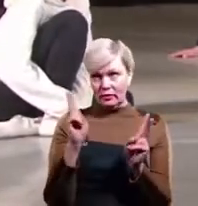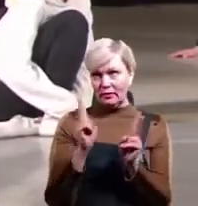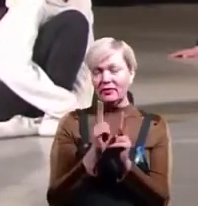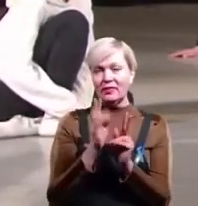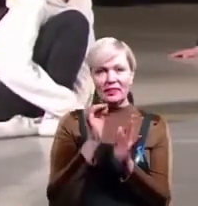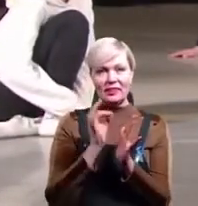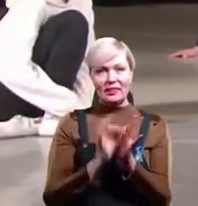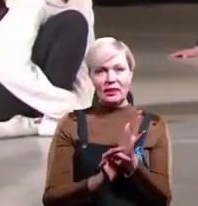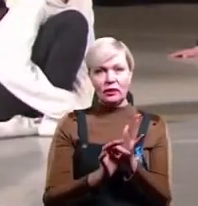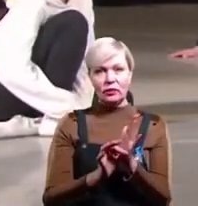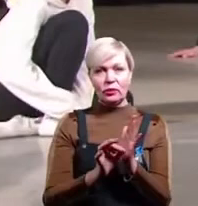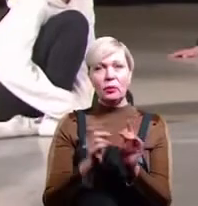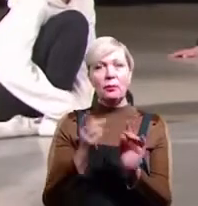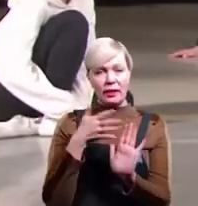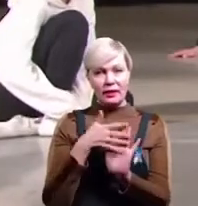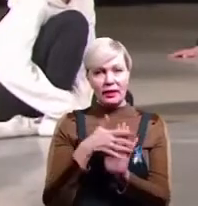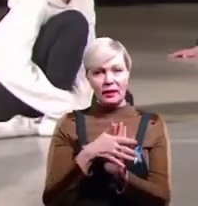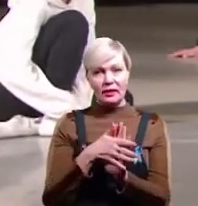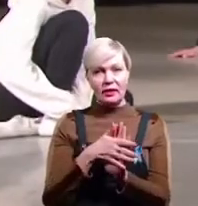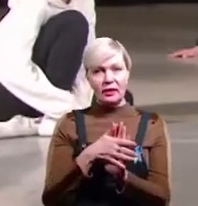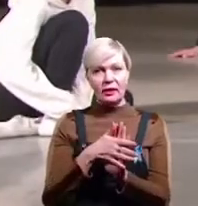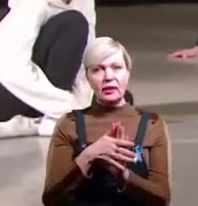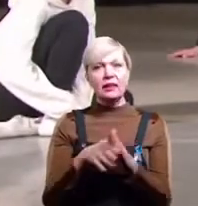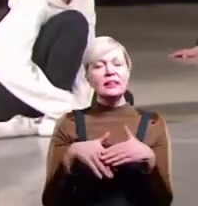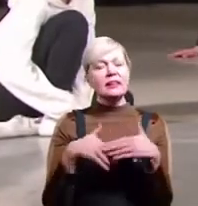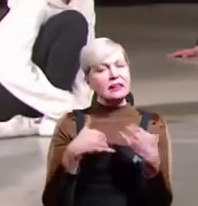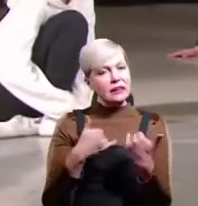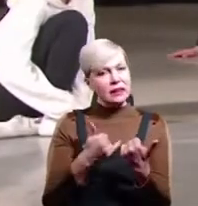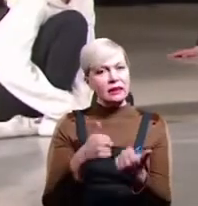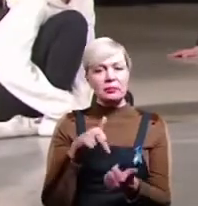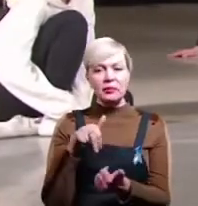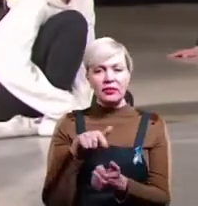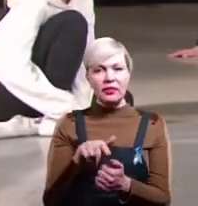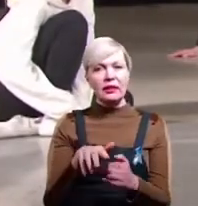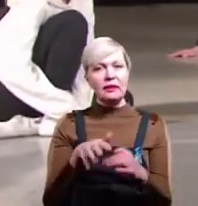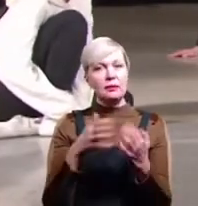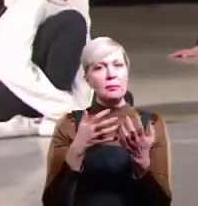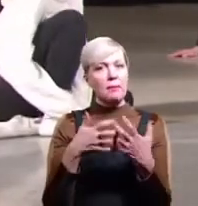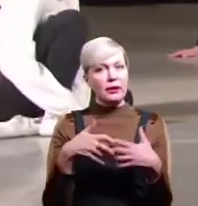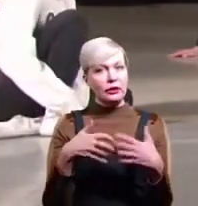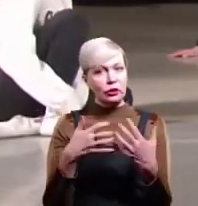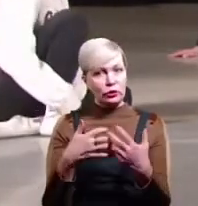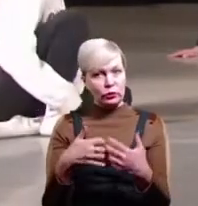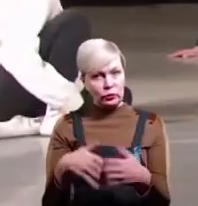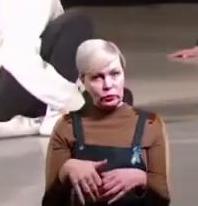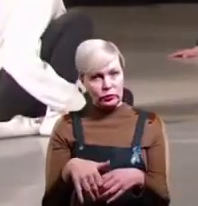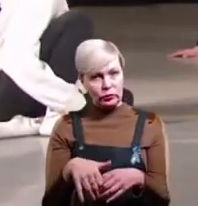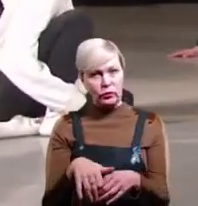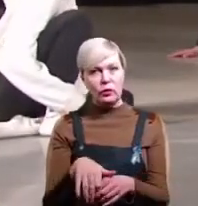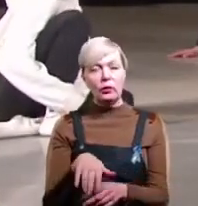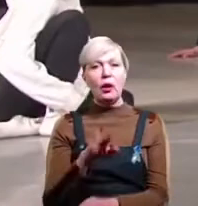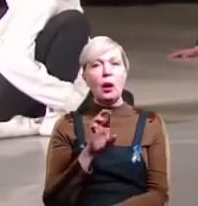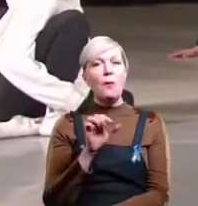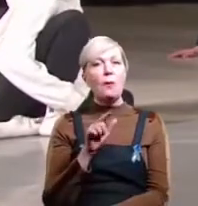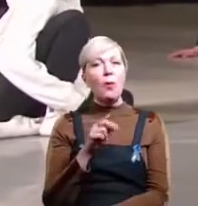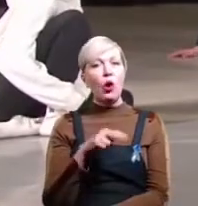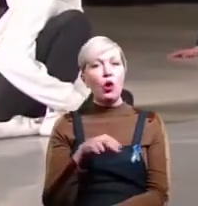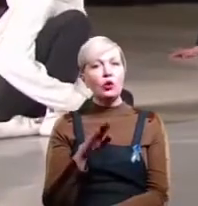Это понятно? Давайте сейчас подсчет просто. Мы выйдем, ребятки. Богдан.